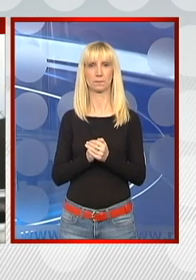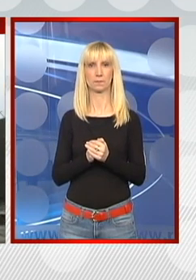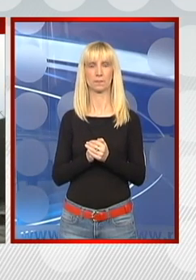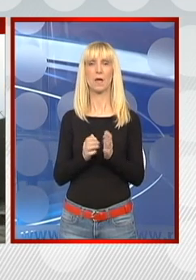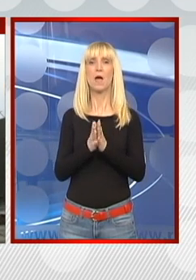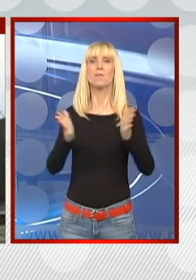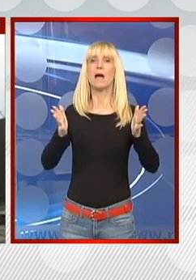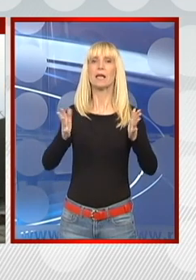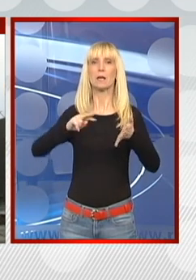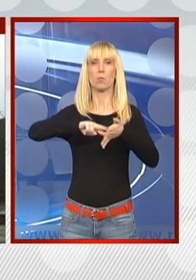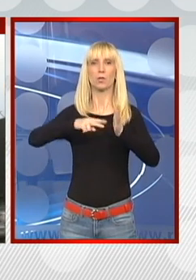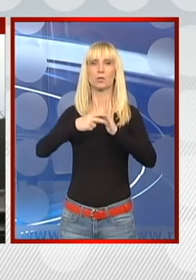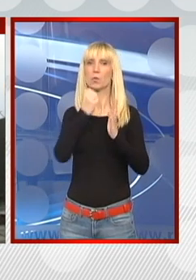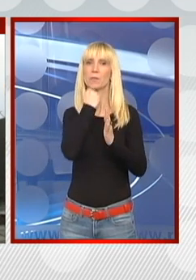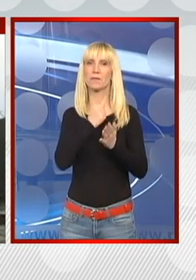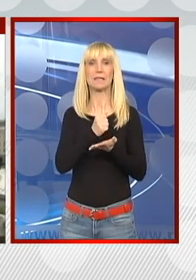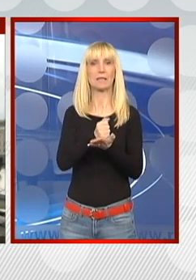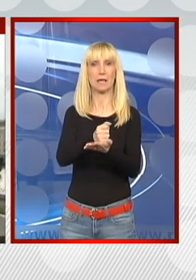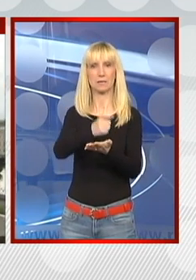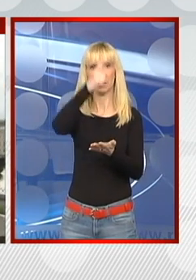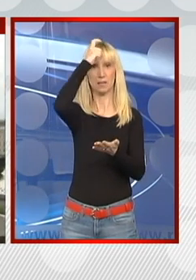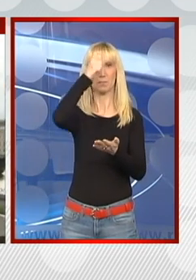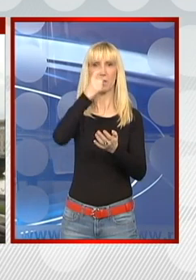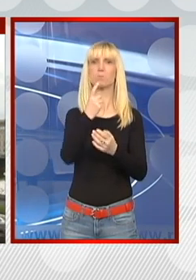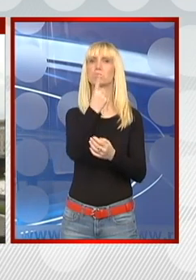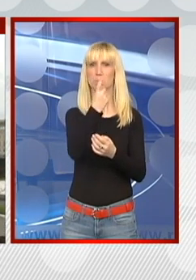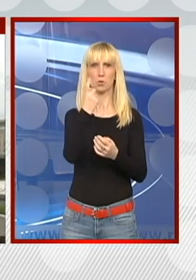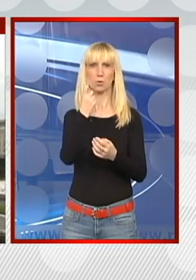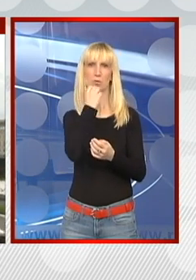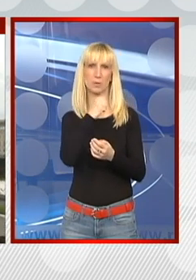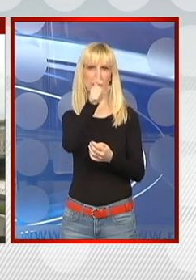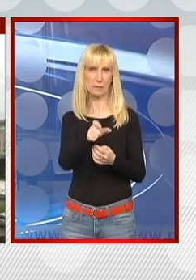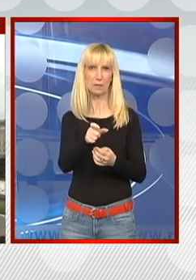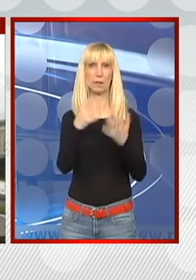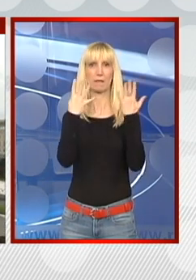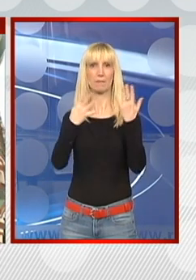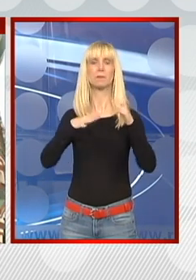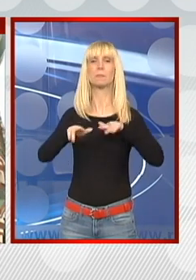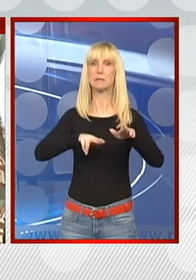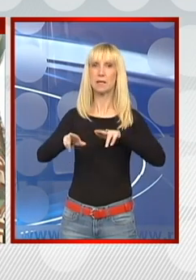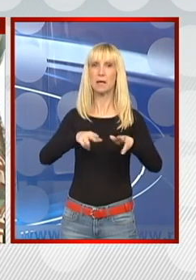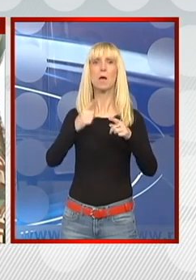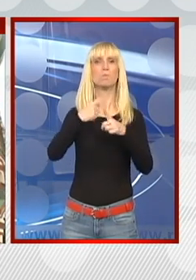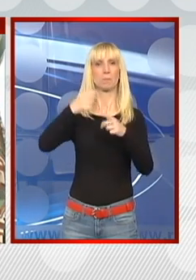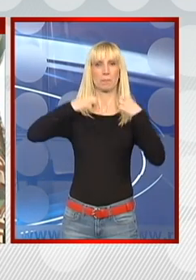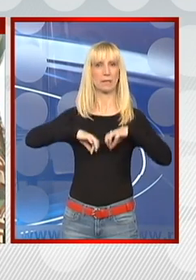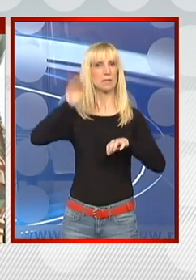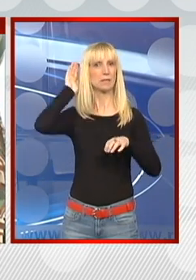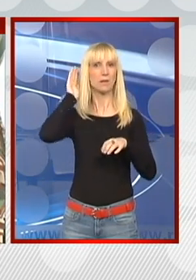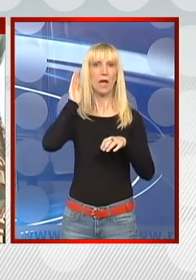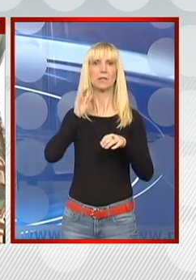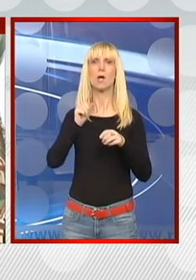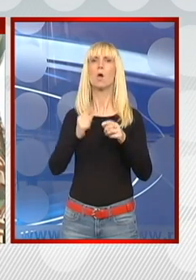Velika političko-privredna delegacija Srbije, stotinu privrednika, devet ministara i predsednik vlade